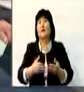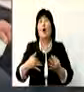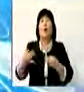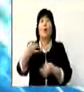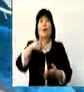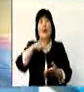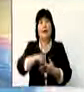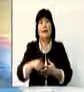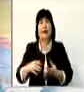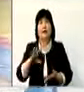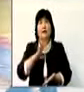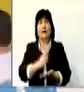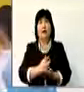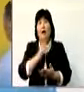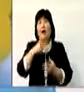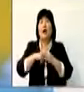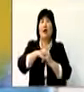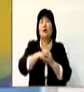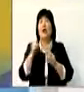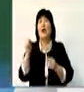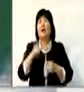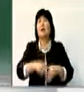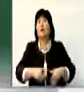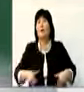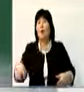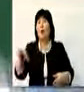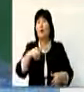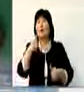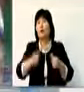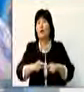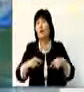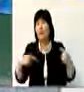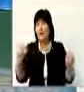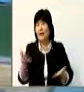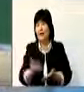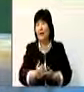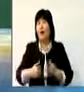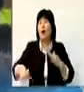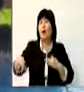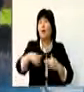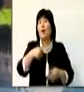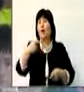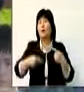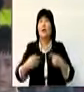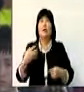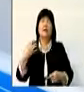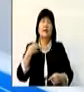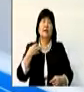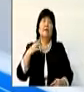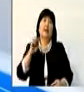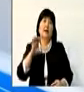салды. Қазақ күресінен алтын белбе облыстық турнирі мәресіне жетті. Бозгілем додасында сыр барысы